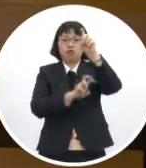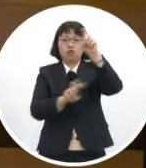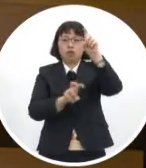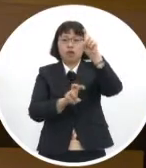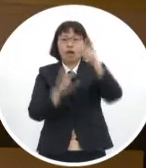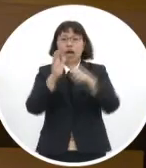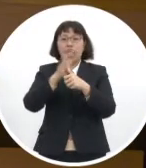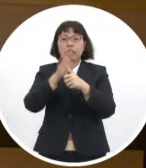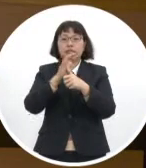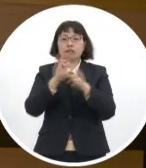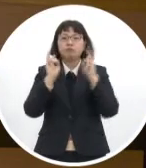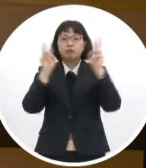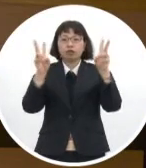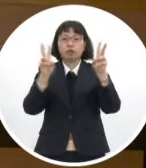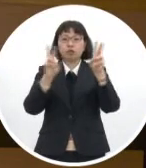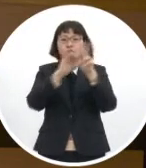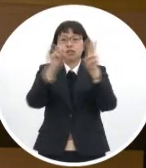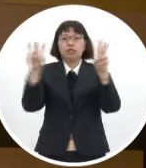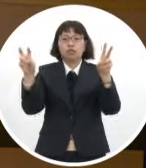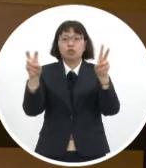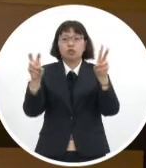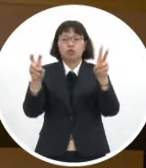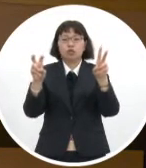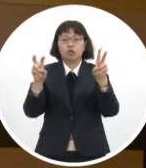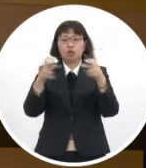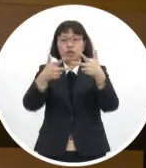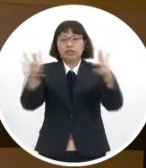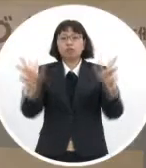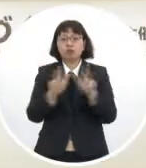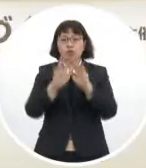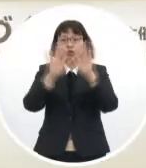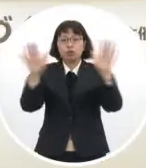ビジョン2020シンポジウムを開催しました。